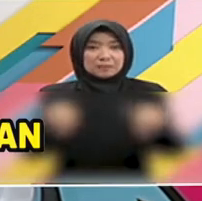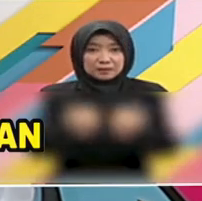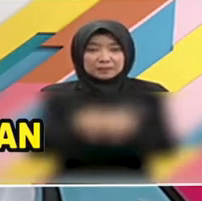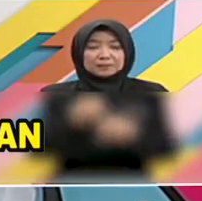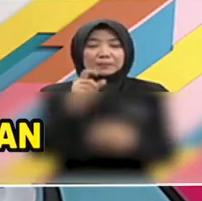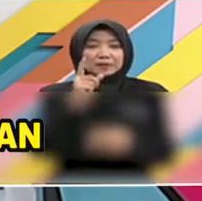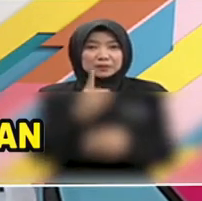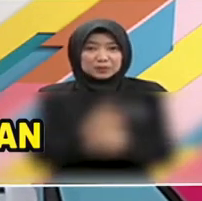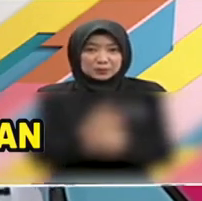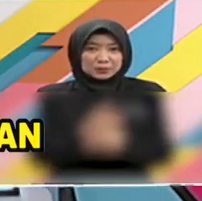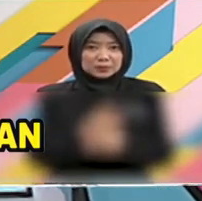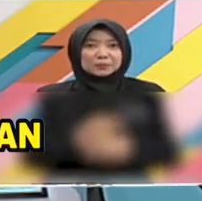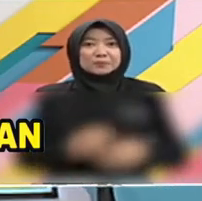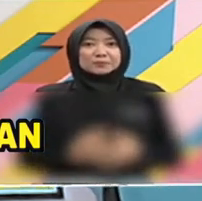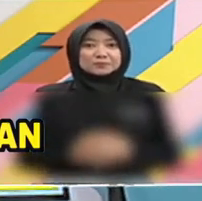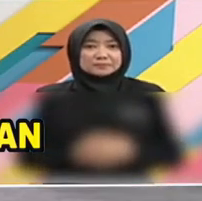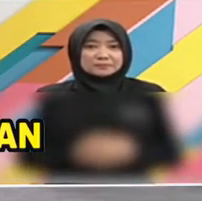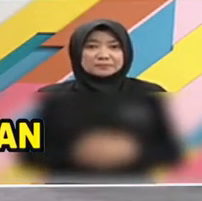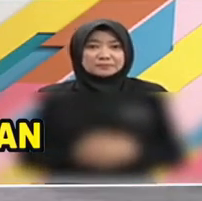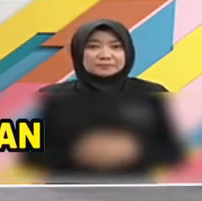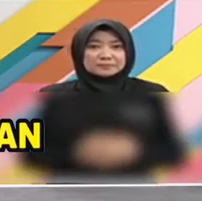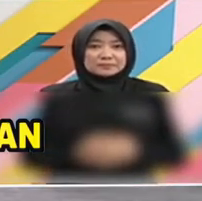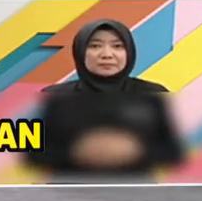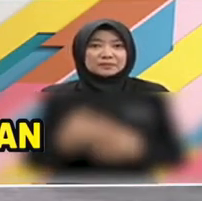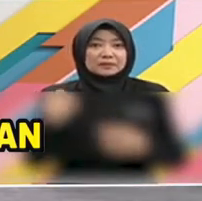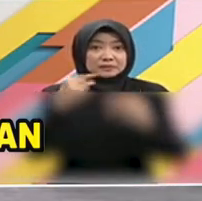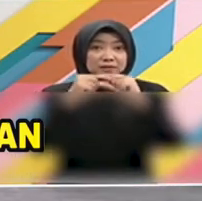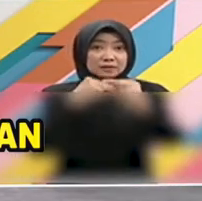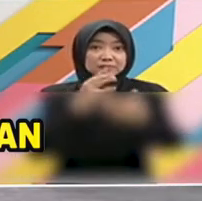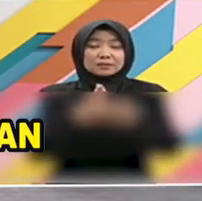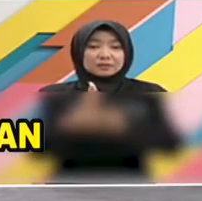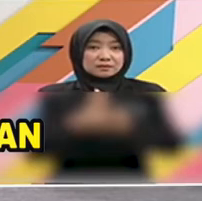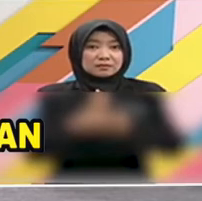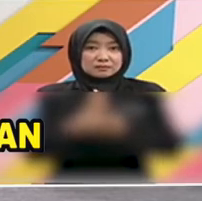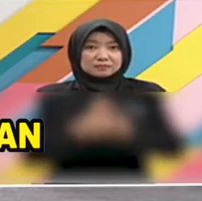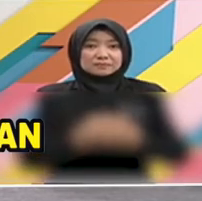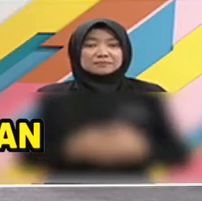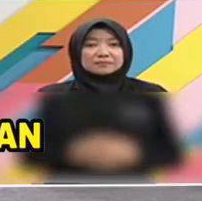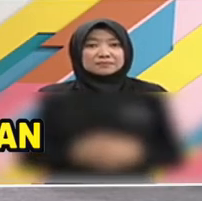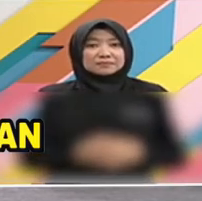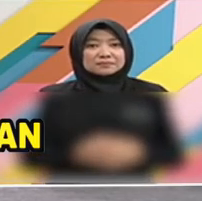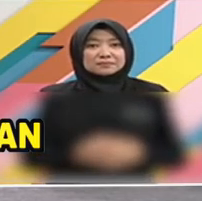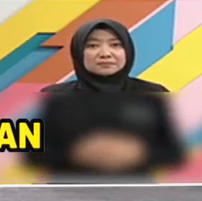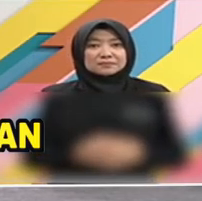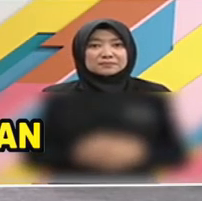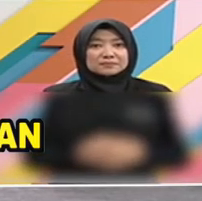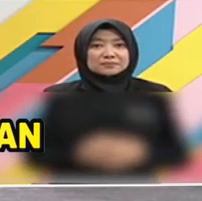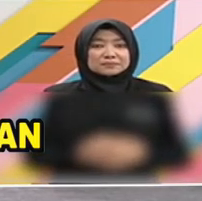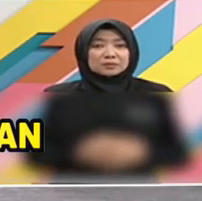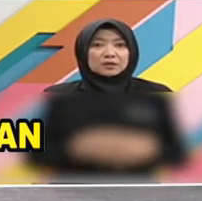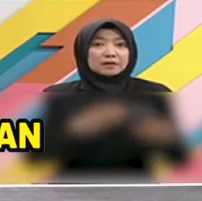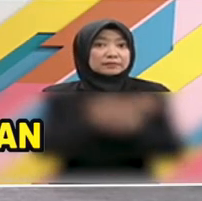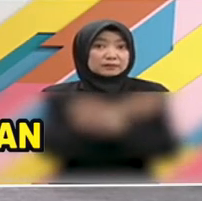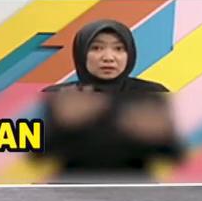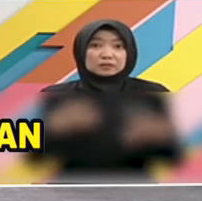Betul. Simetri. Yeah. Cuba kalau digariskan kan ada garisan di tengah tu akan menunjukkan imbangan simetri. Okey, yang tidak simetri